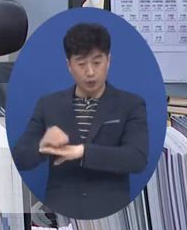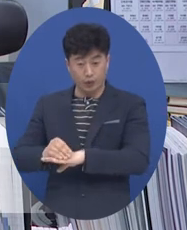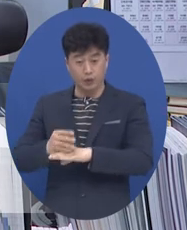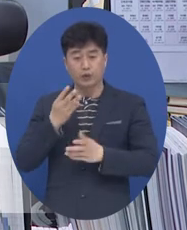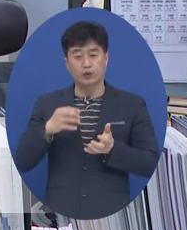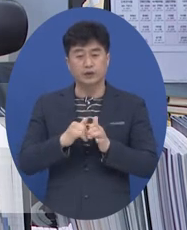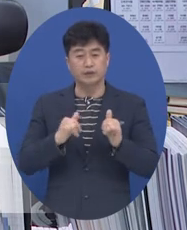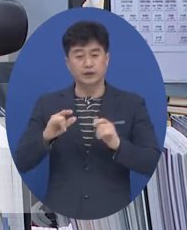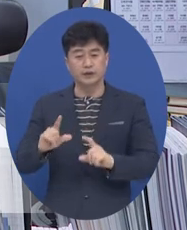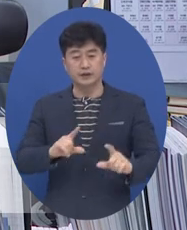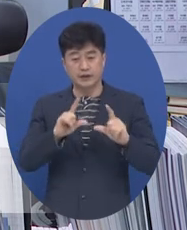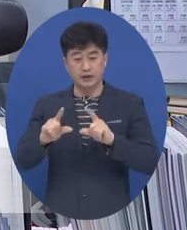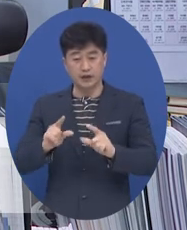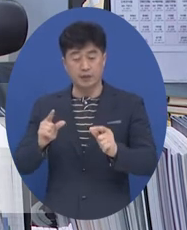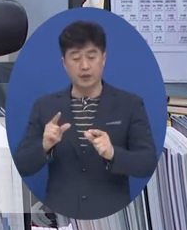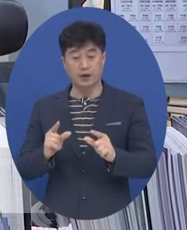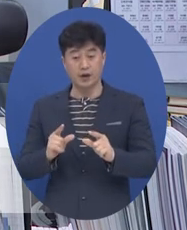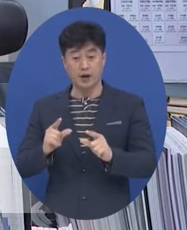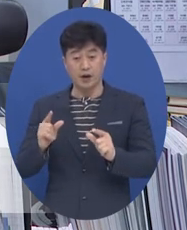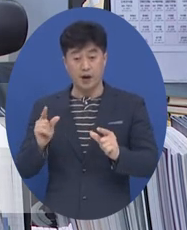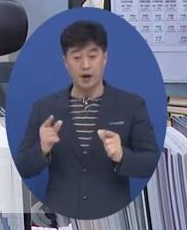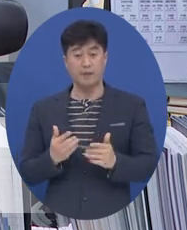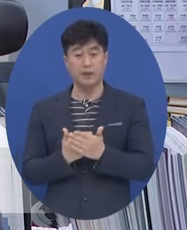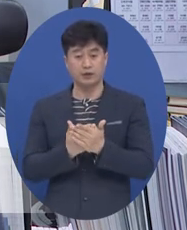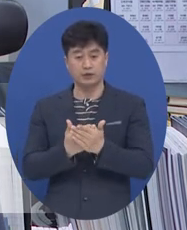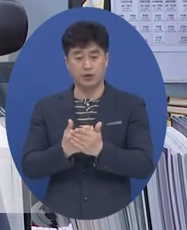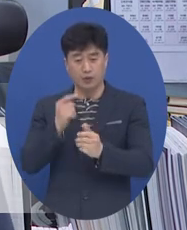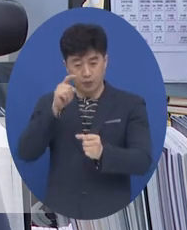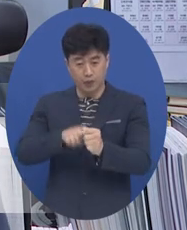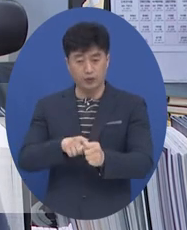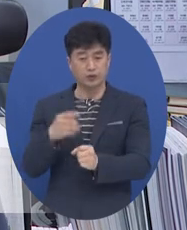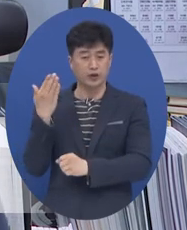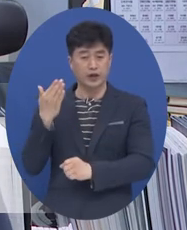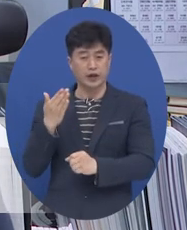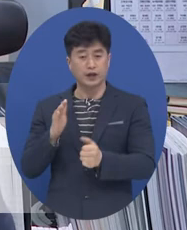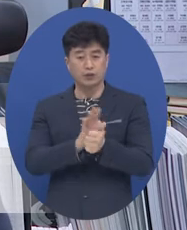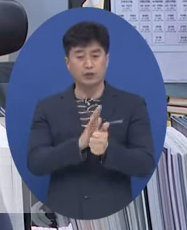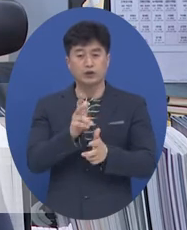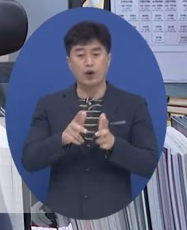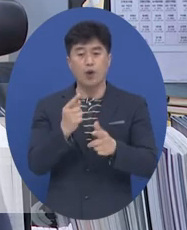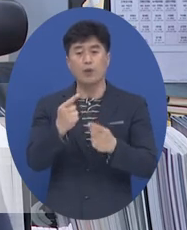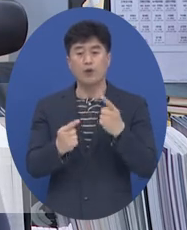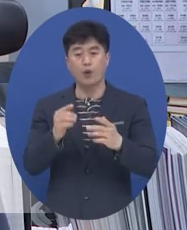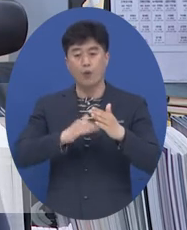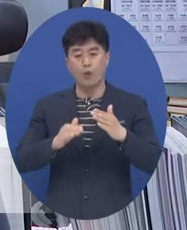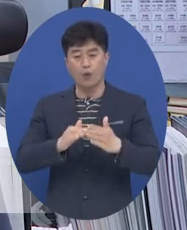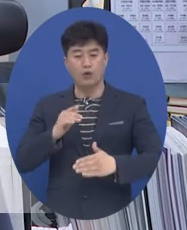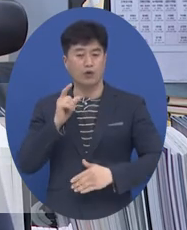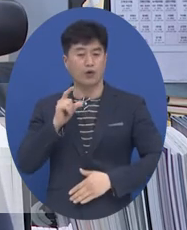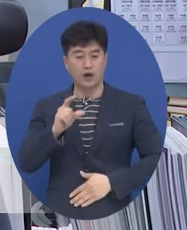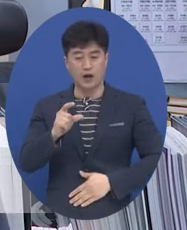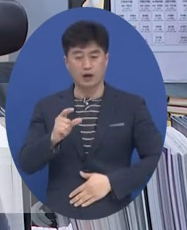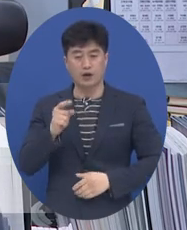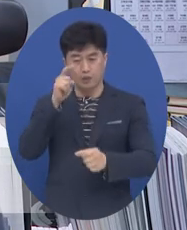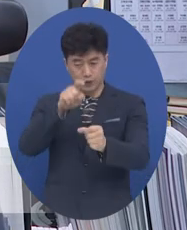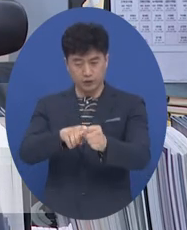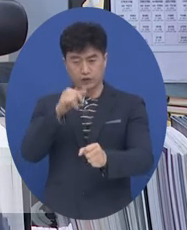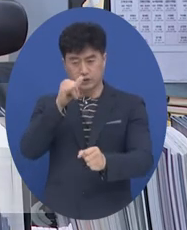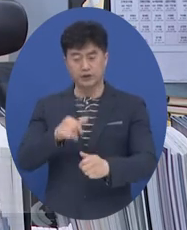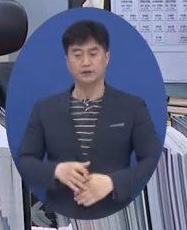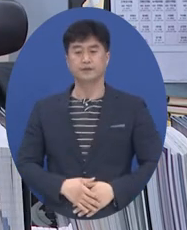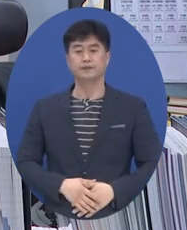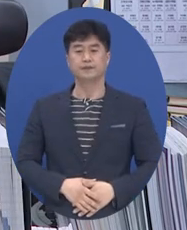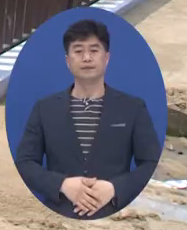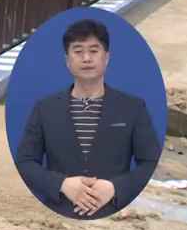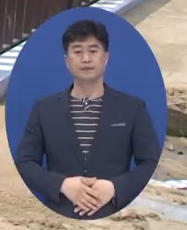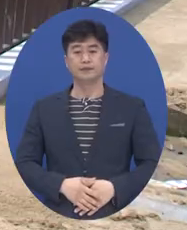원해서 분들의 사랑해요 개선한 게 제가 끝 앙큼 목표 고요 기존에 했던 거지 1 사업보다는 공성을 더 강화 하는게 저역은 목표라고 할